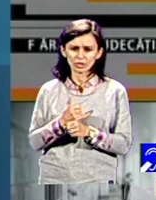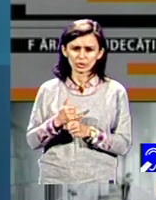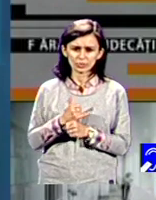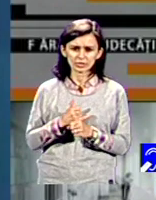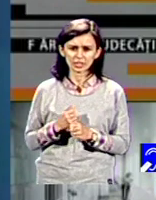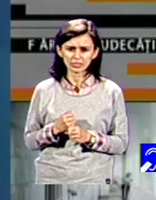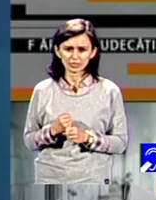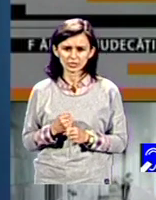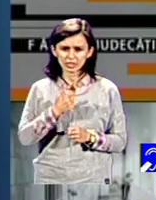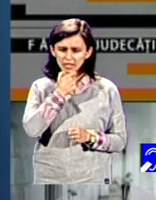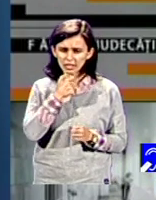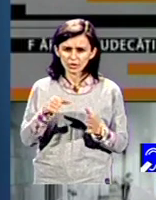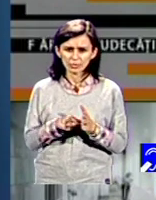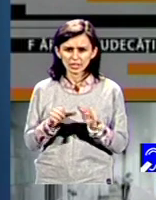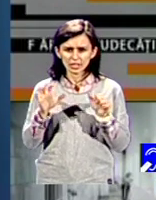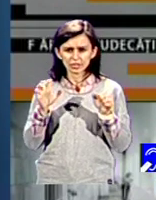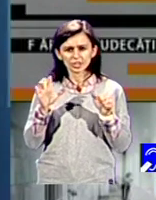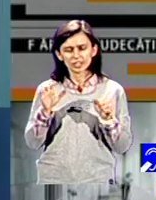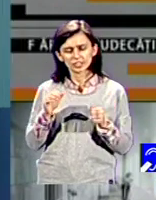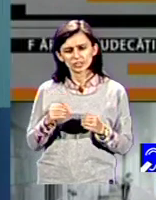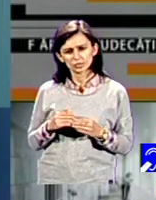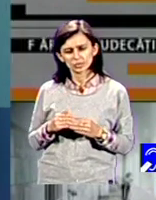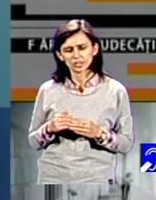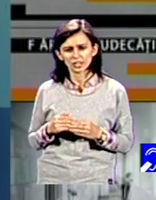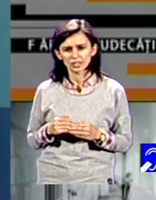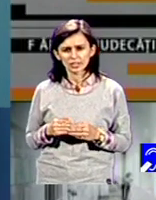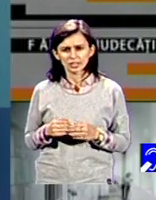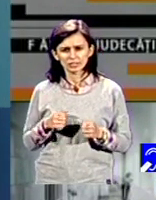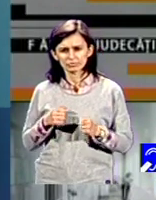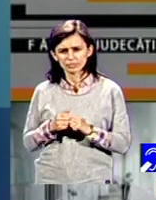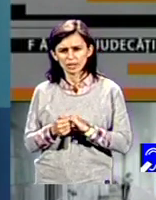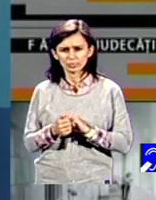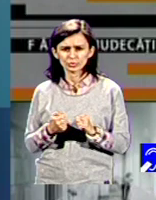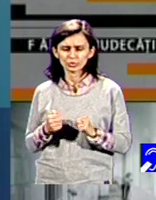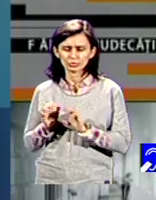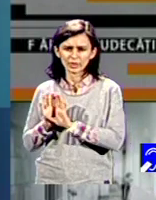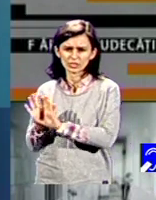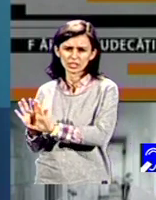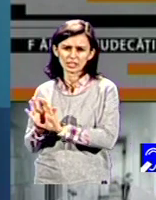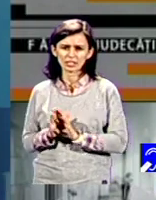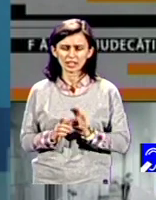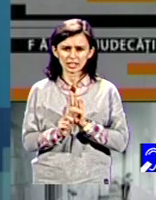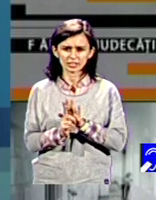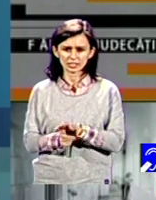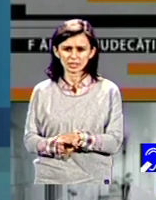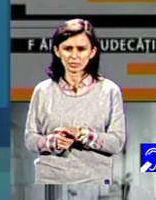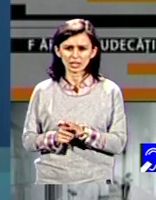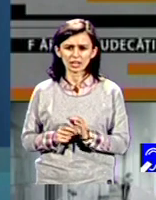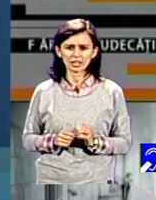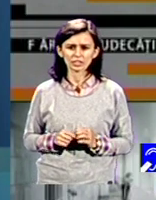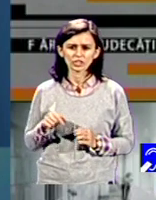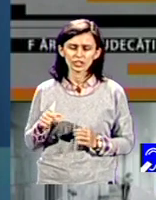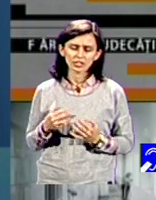1600 încoace cumva abuzul discriminarea marginalizarea și aici doar așa să punctăm câteva momente